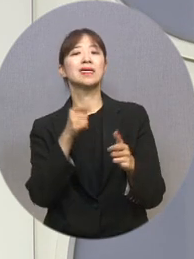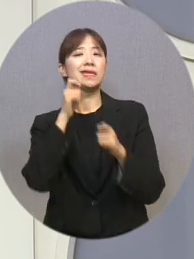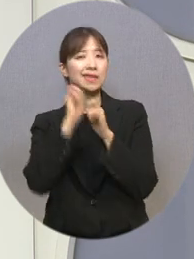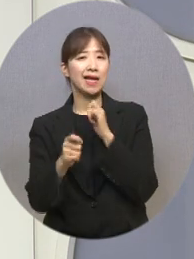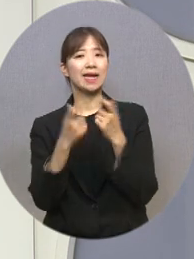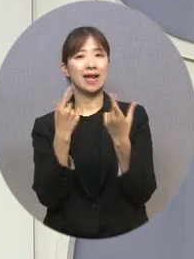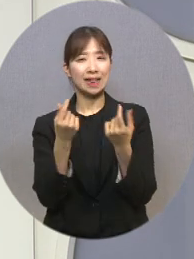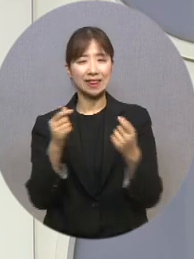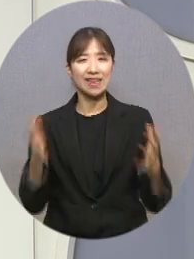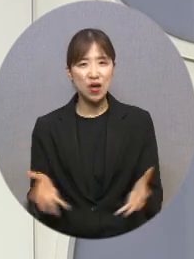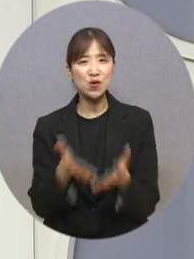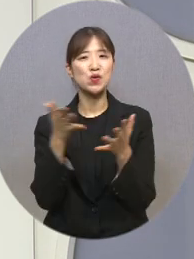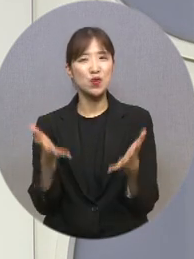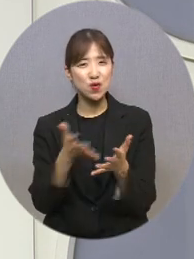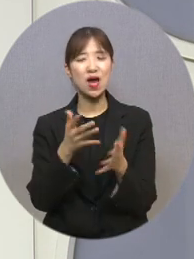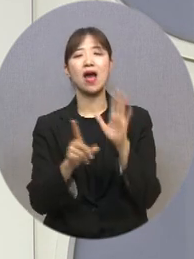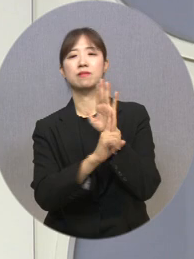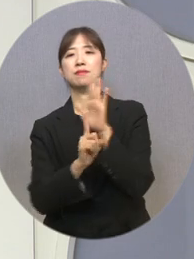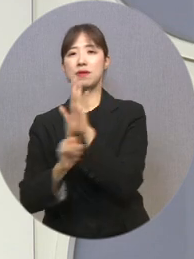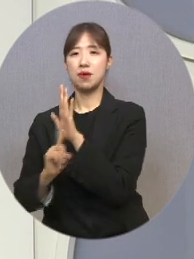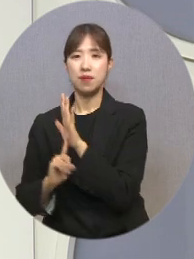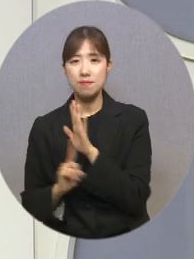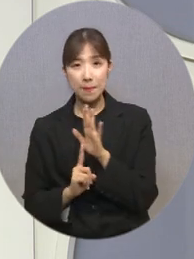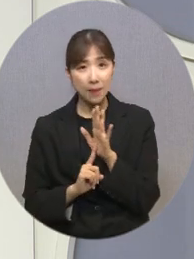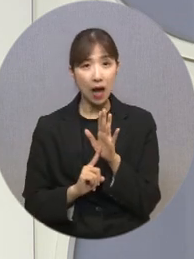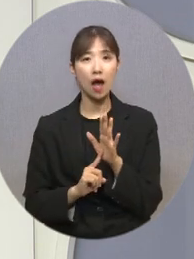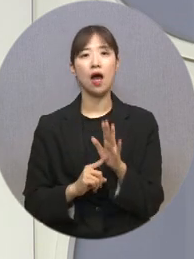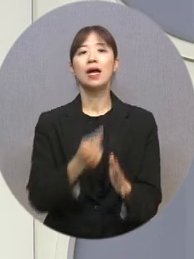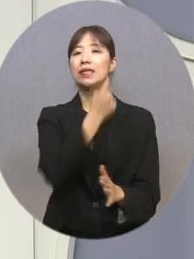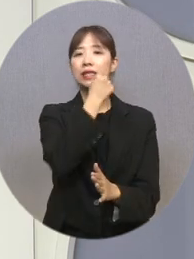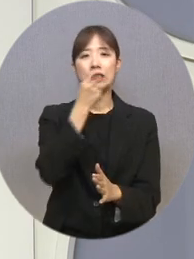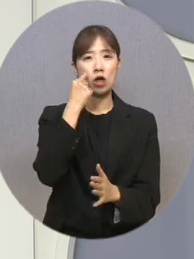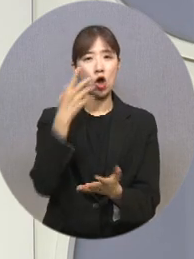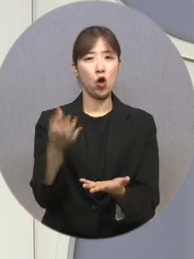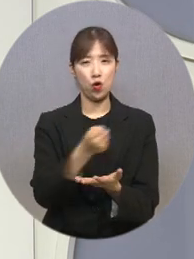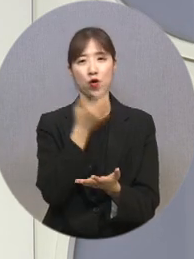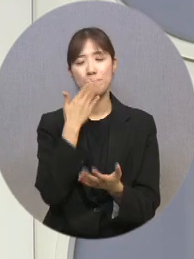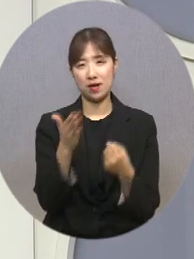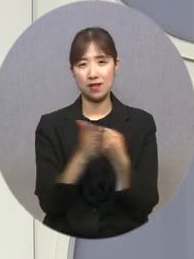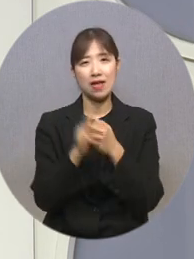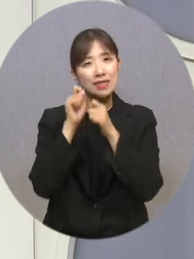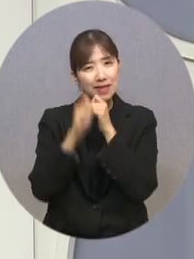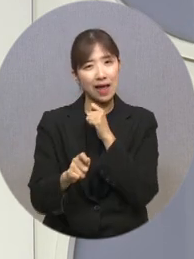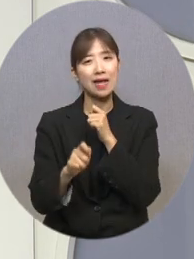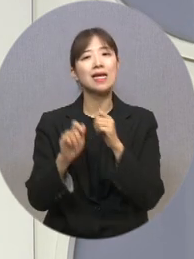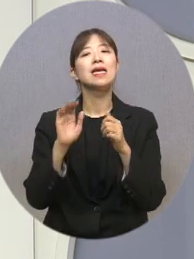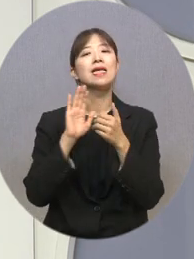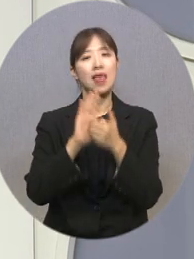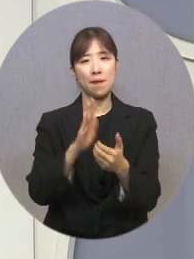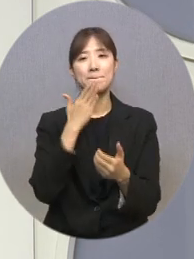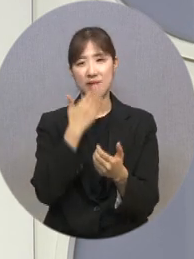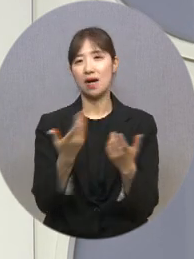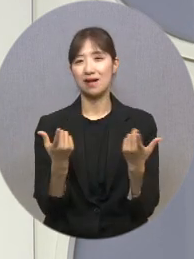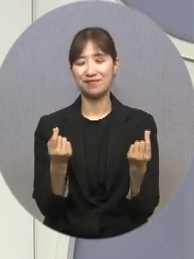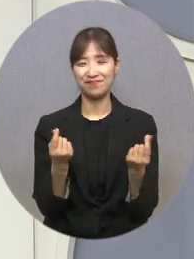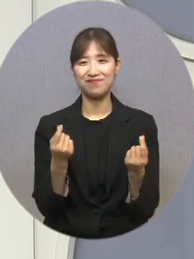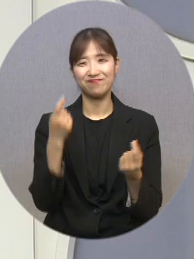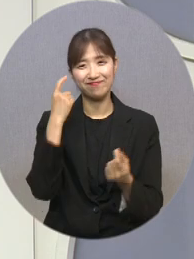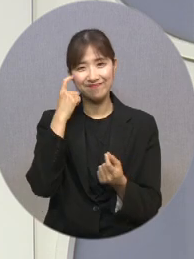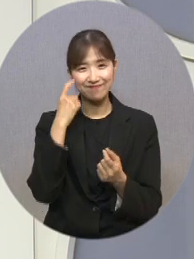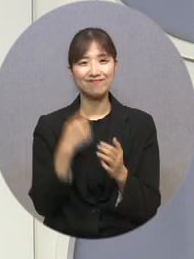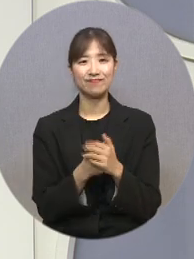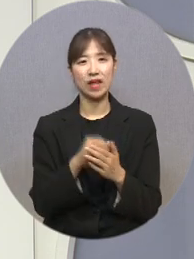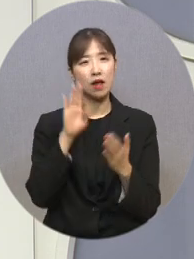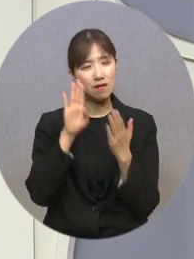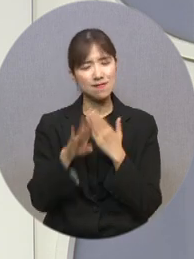운동 분위기를 이렇게 만들면은 상당히 이제 증거 확보가 되니까 사기가 많이 예방될 것 같은 그런 생각을 하고 있습니다. 그래서